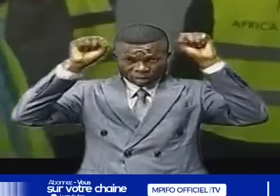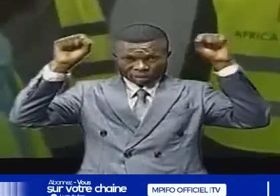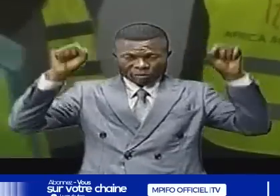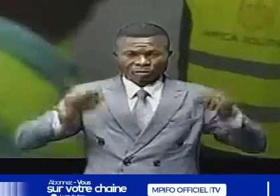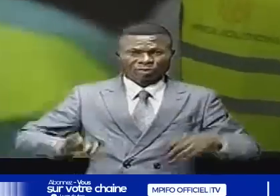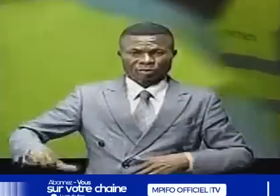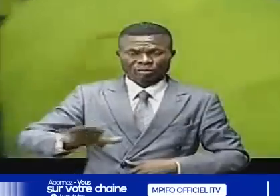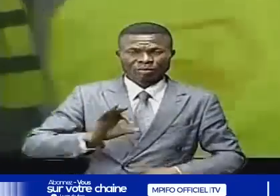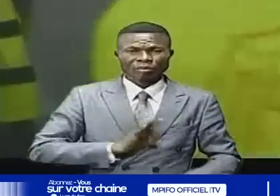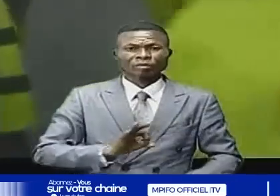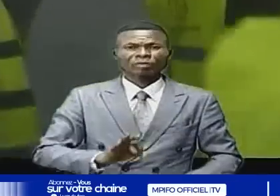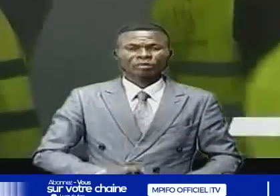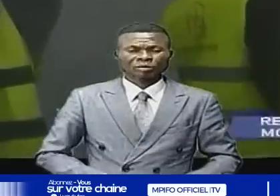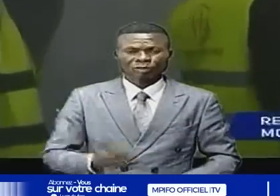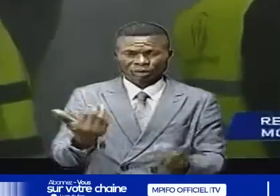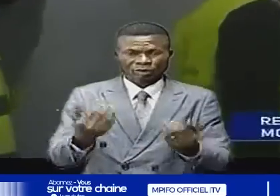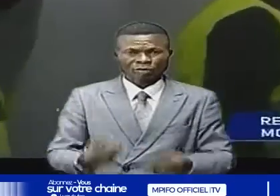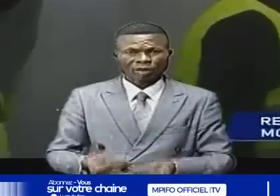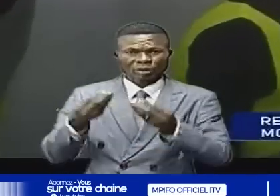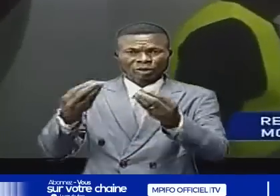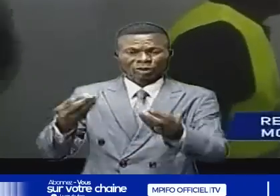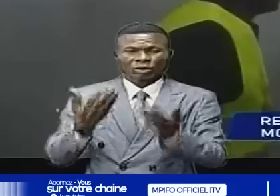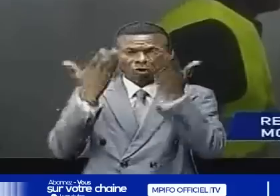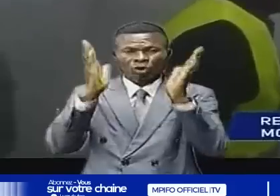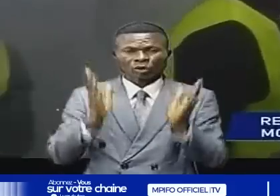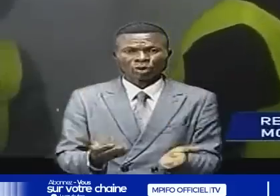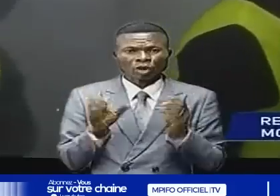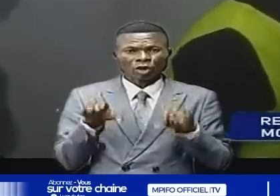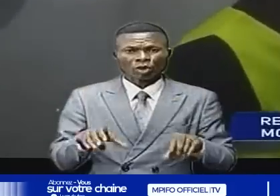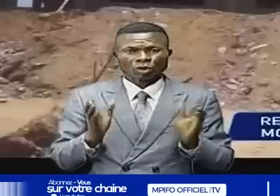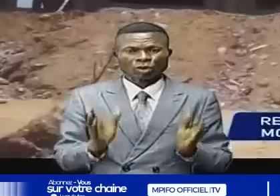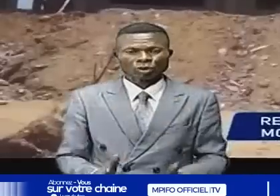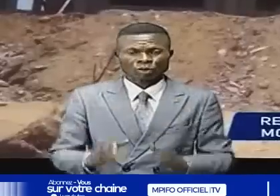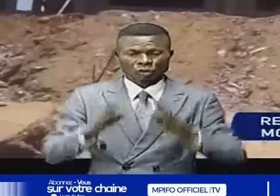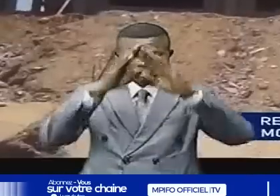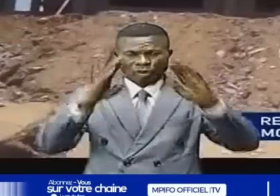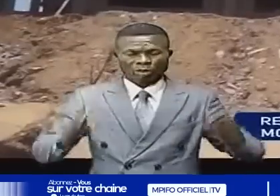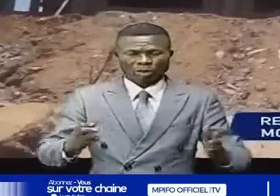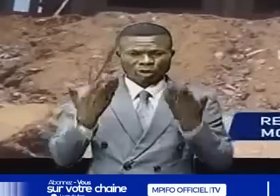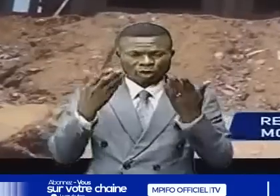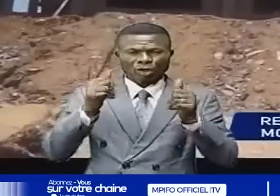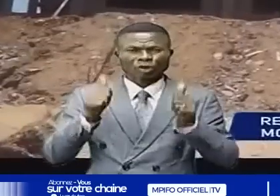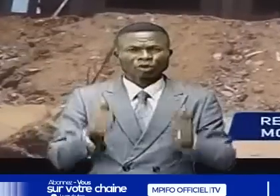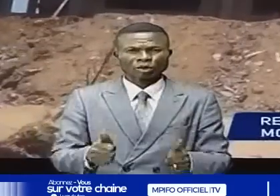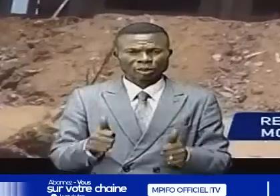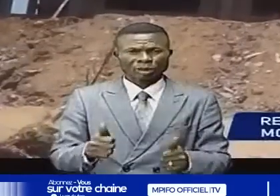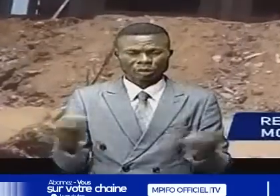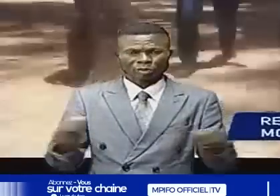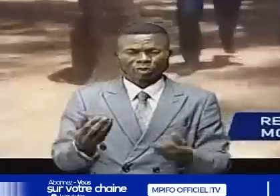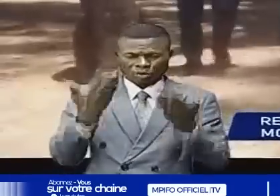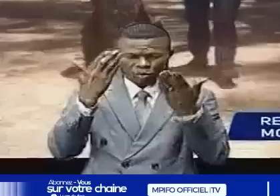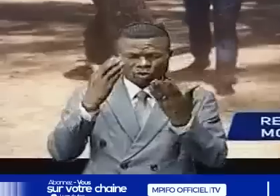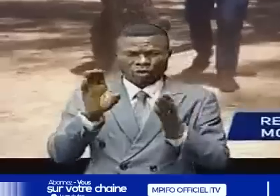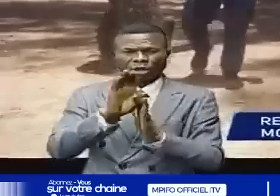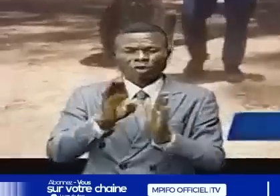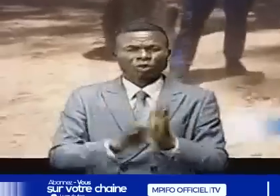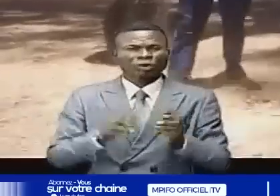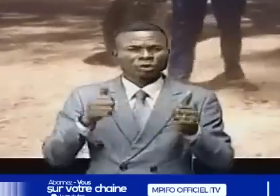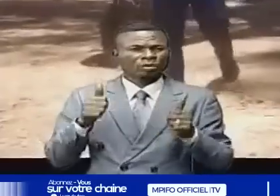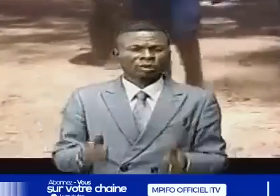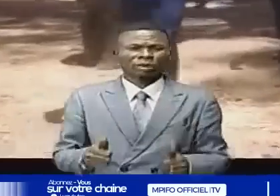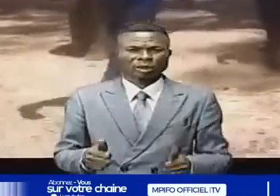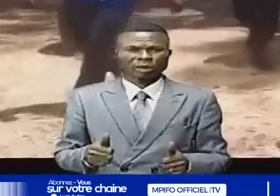Tshisekedi Tshilombo, veut doter l'étudiant congolais des infrastructures dignes afin qu'il puisse étudier dans des